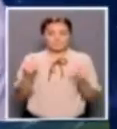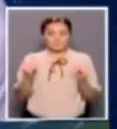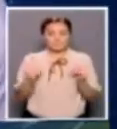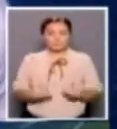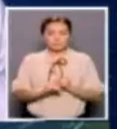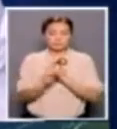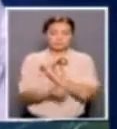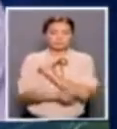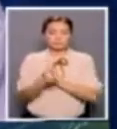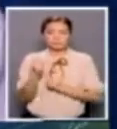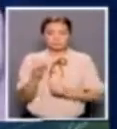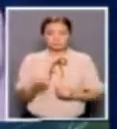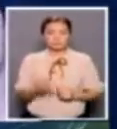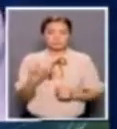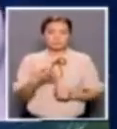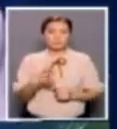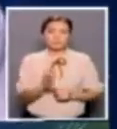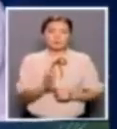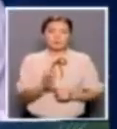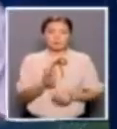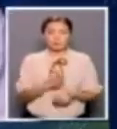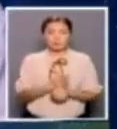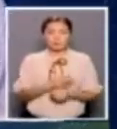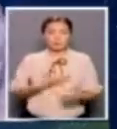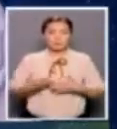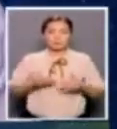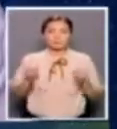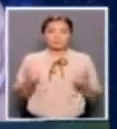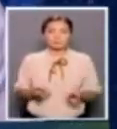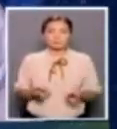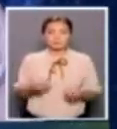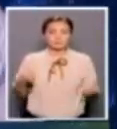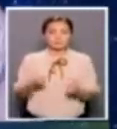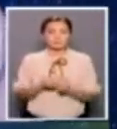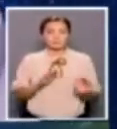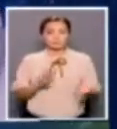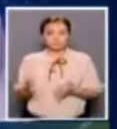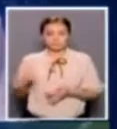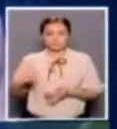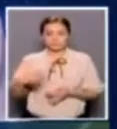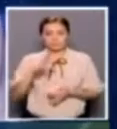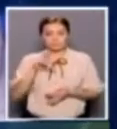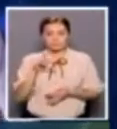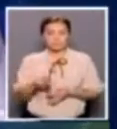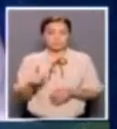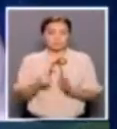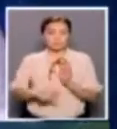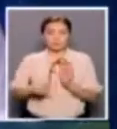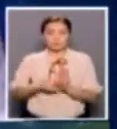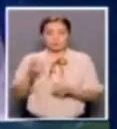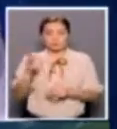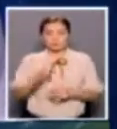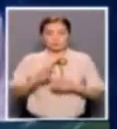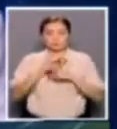ие. 100 мың тұрғынға 5,5 деңгейде. Жаяу жүргіншілерді қағып кету оқиғасы 40 жылда